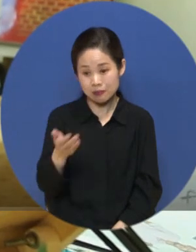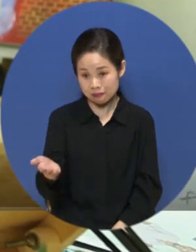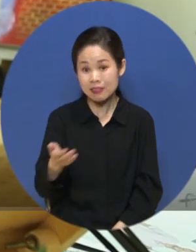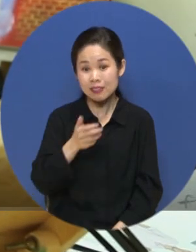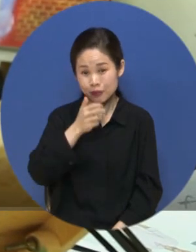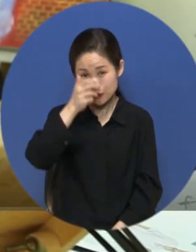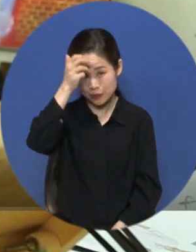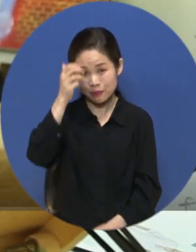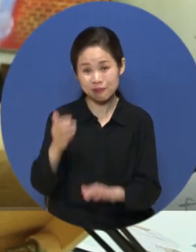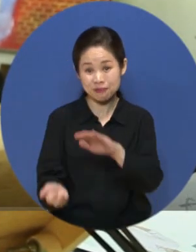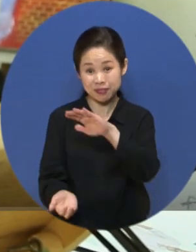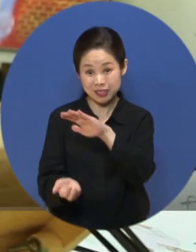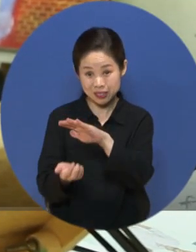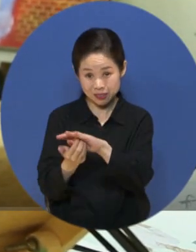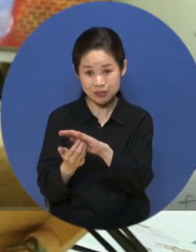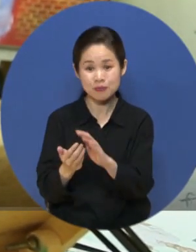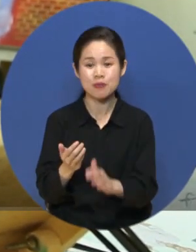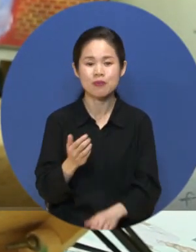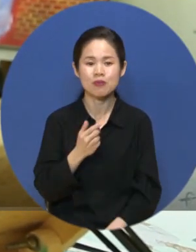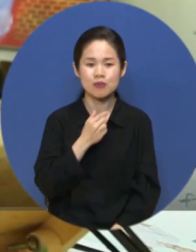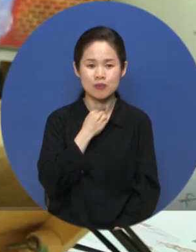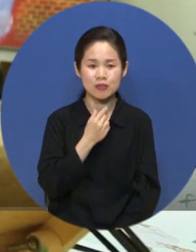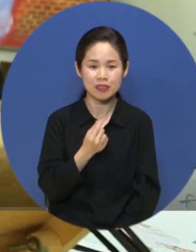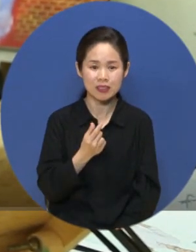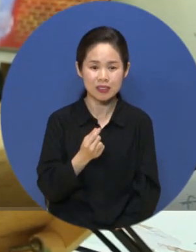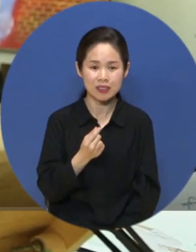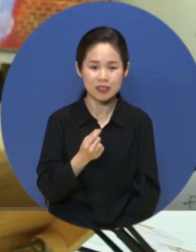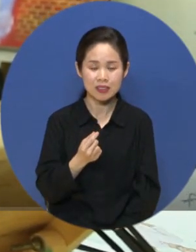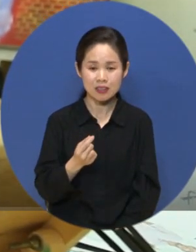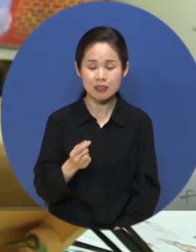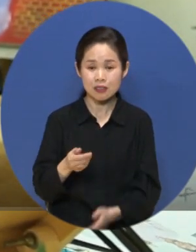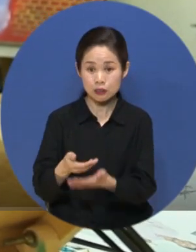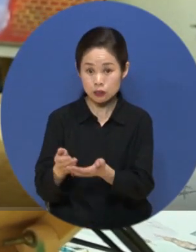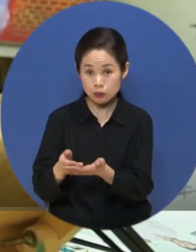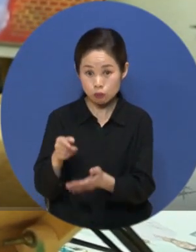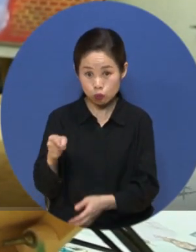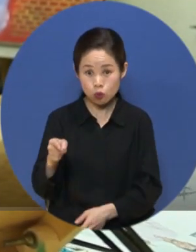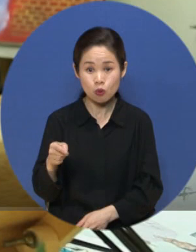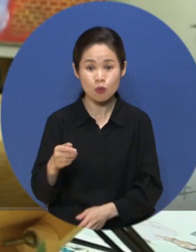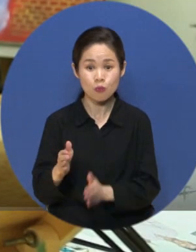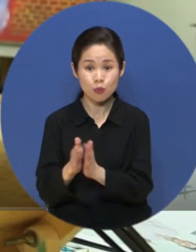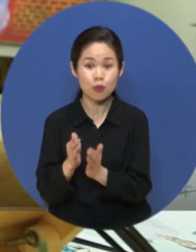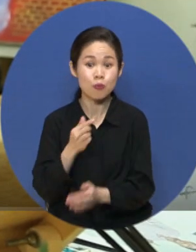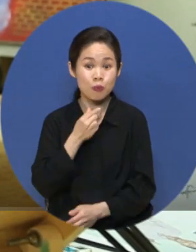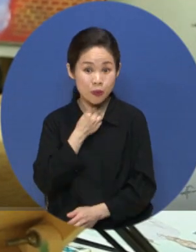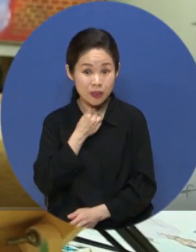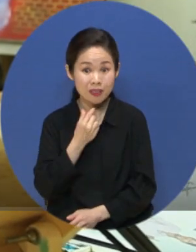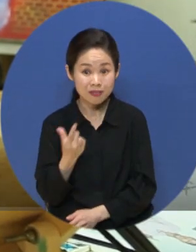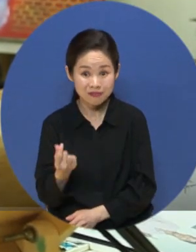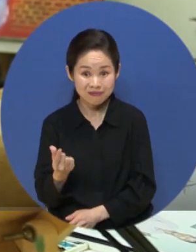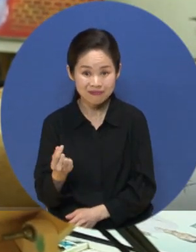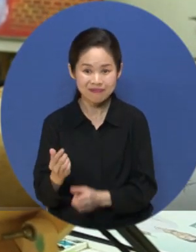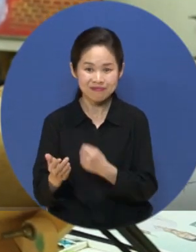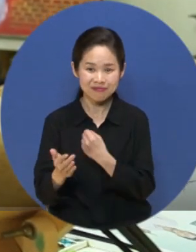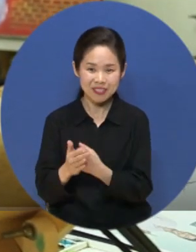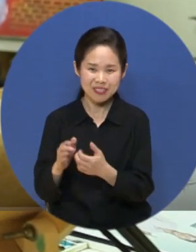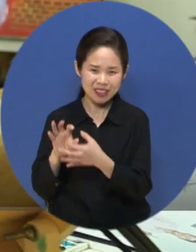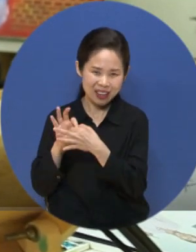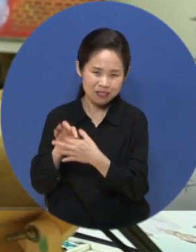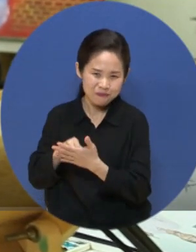좋겠어요. 그거를 자기가 하고 싶어서 하는 거니까 끝까지 밀고 나갔으면